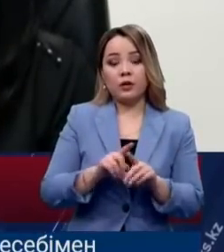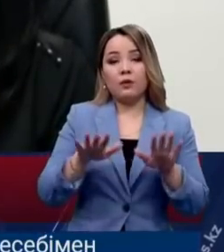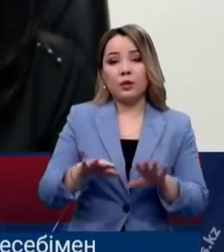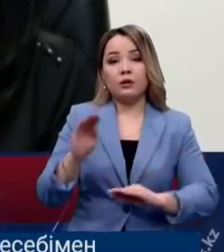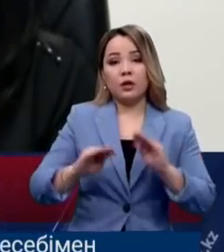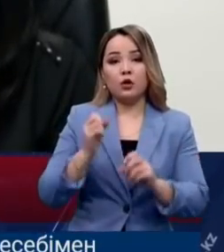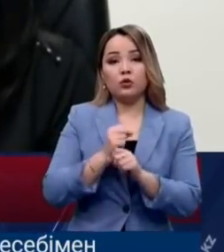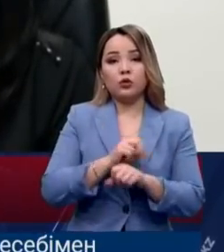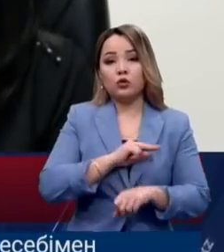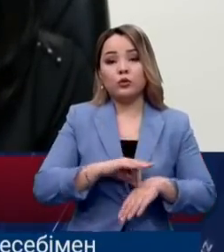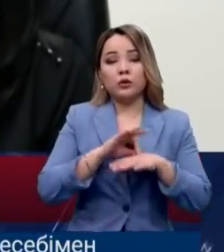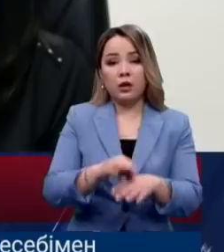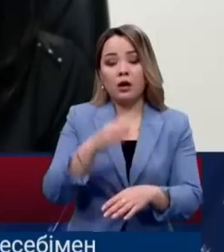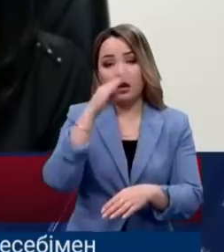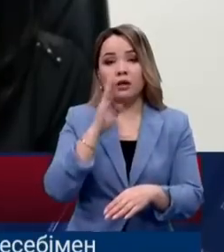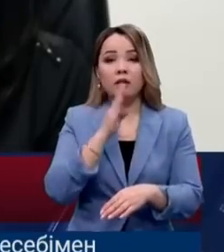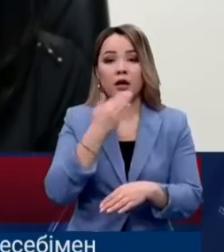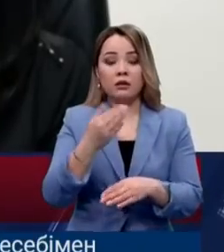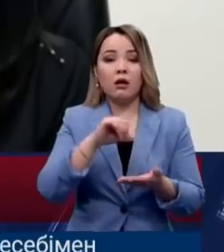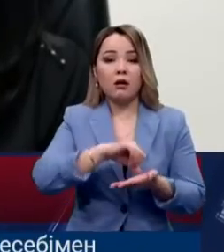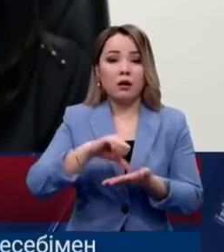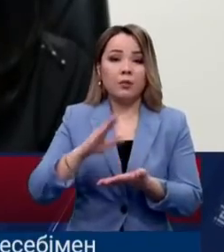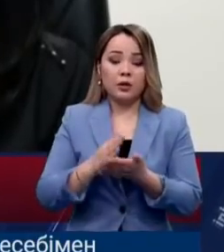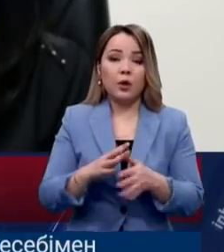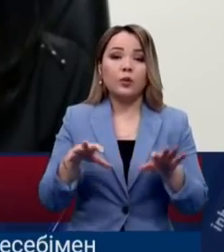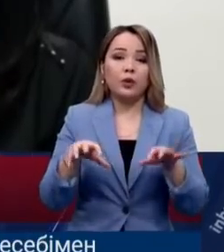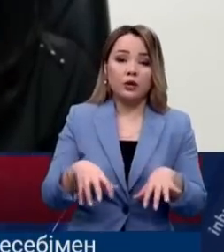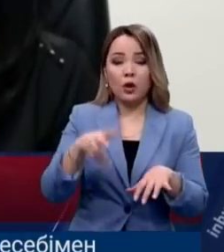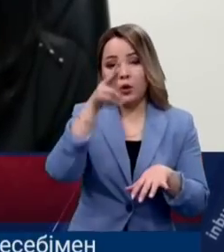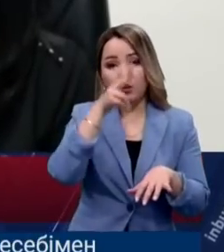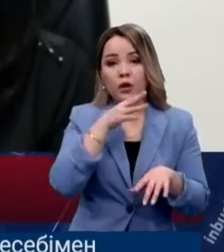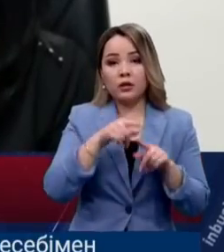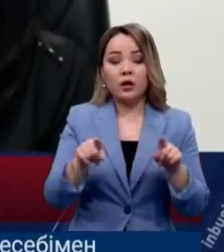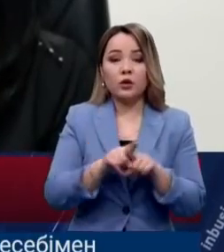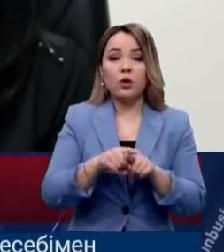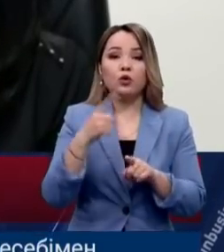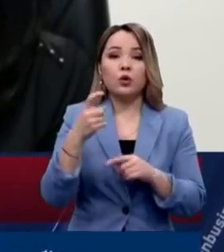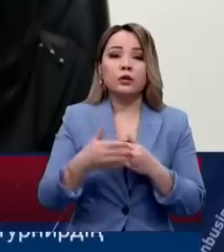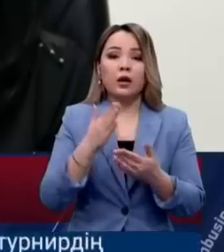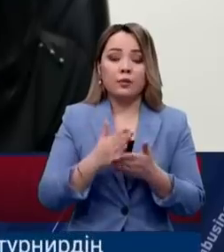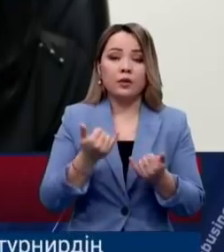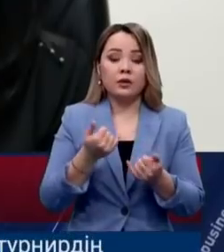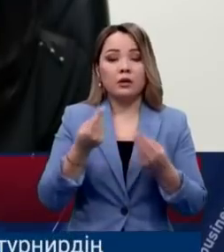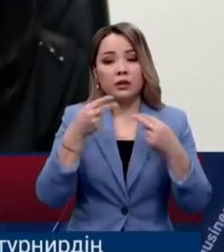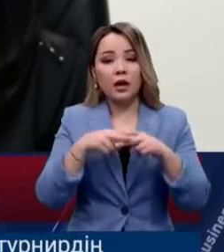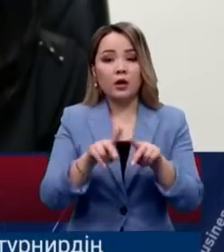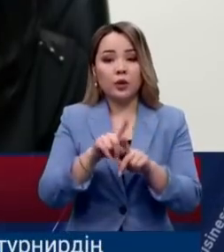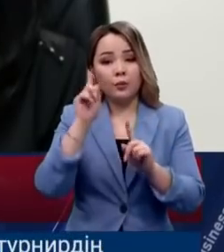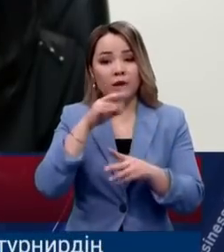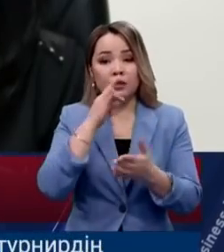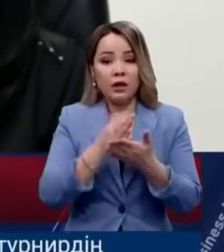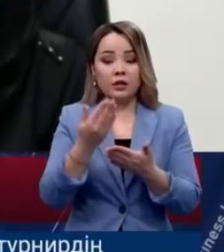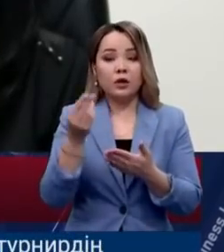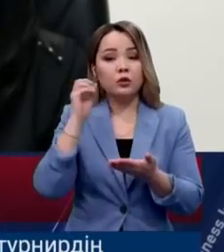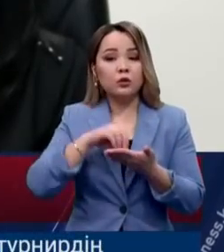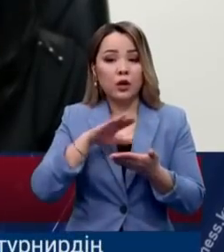абаттандыру жүргізу үшін ата-аналар комитеті болады делік, иә, төрағасына енді үш айдың ішінде 100-ден астам транзакция жасалатыны белгілі ғой. Олардың